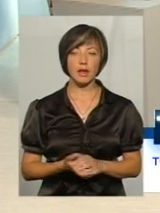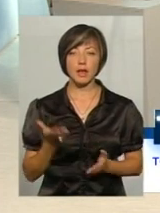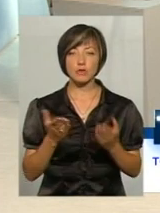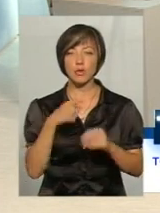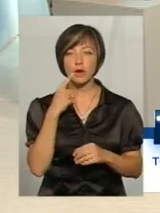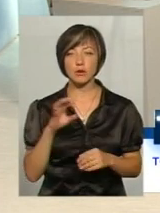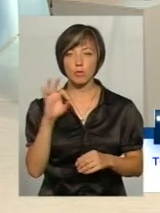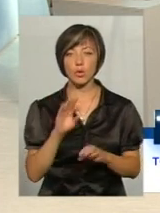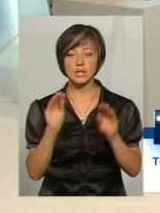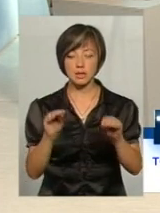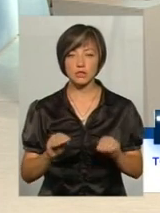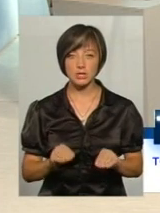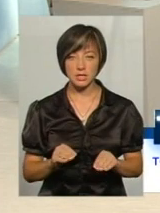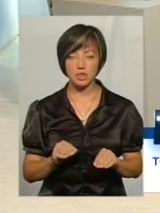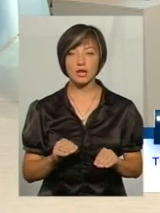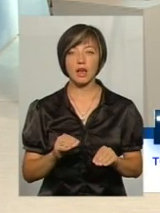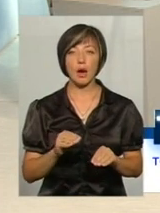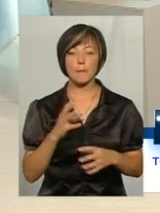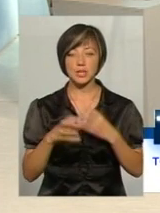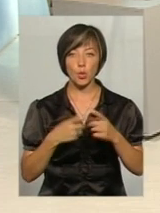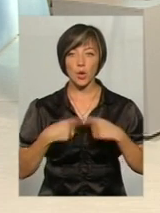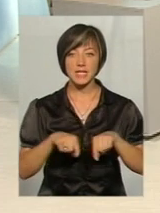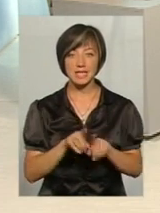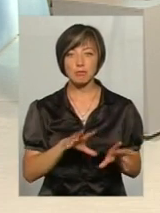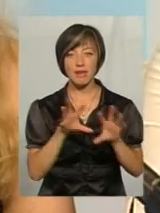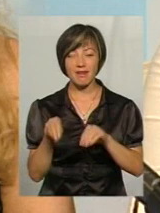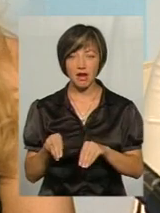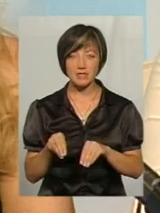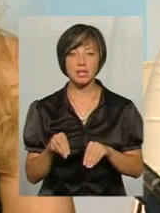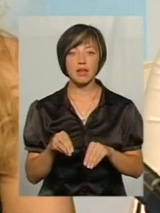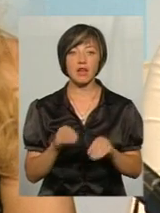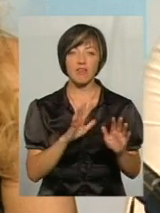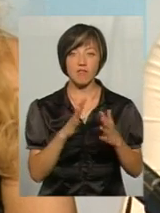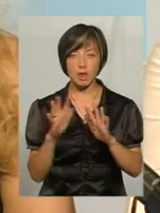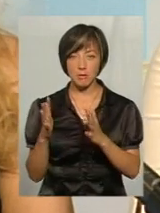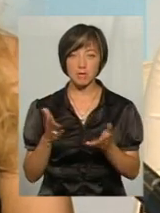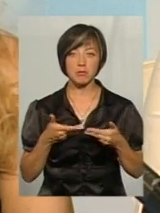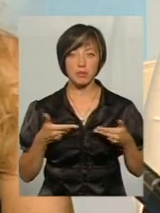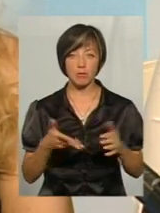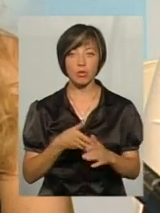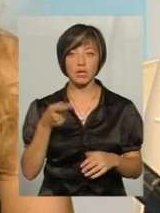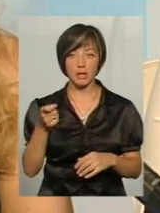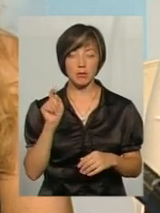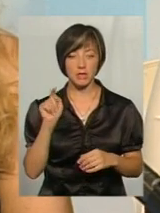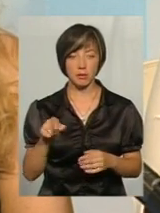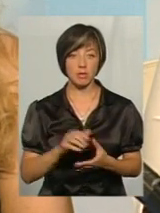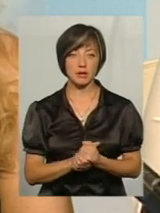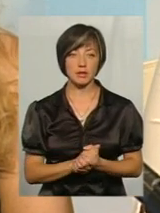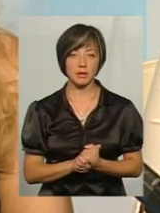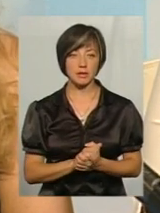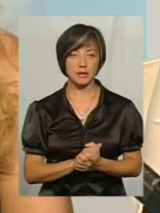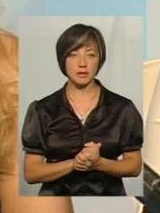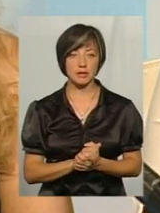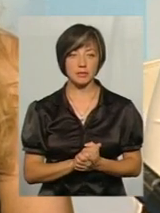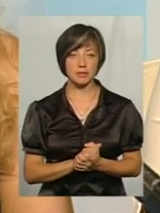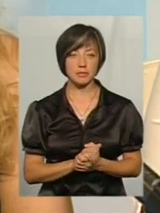статистичні дані Міжнародної організації з міграції, то дійсно вони виходять з тих випадків, які ми, неурядові організації, подаємо їм, тих людей, їхні